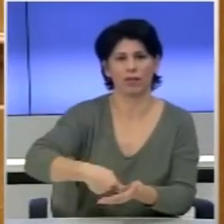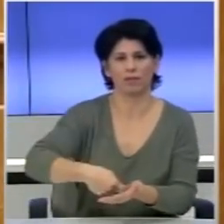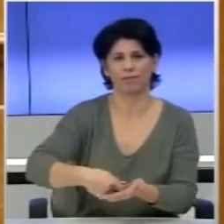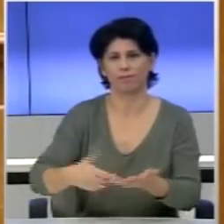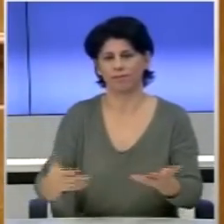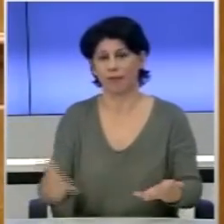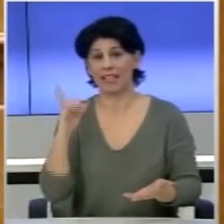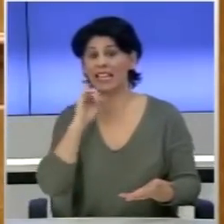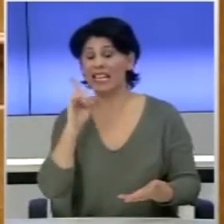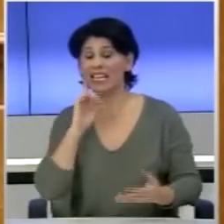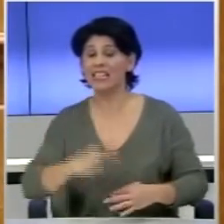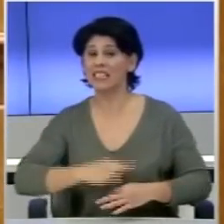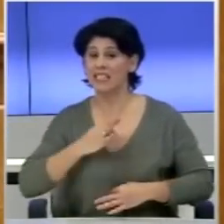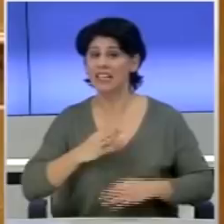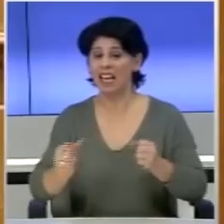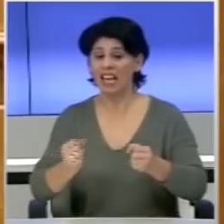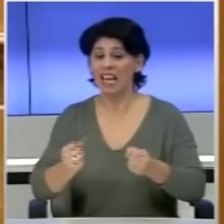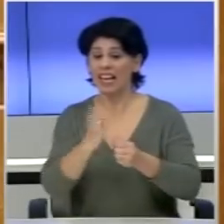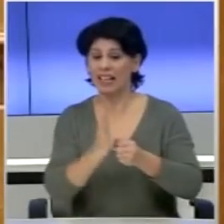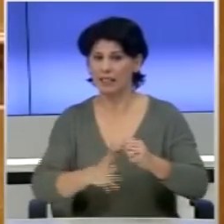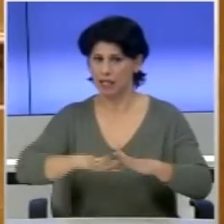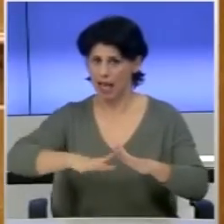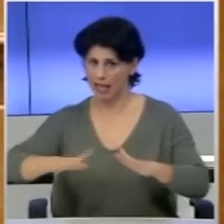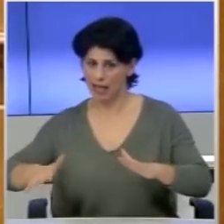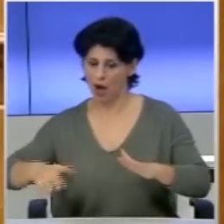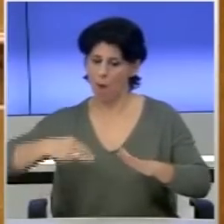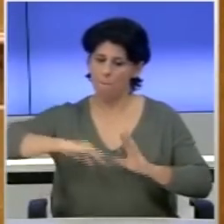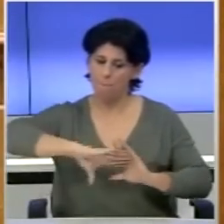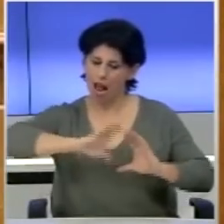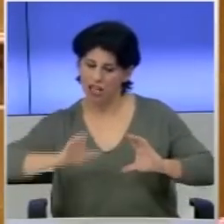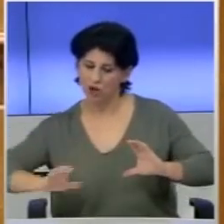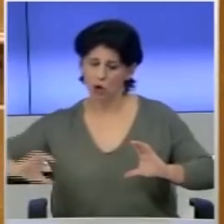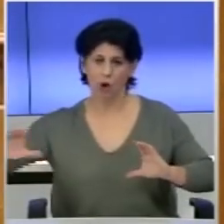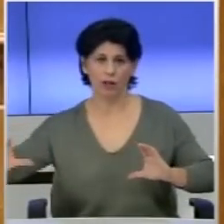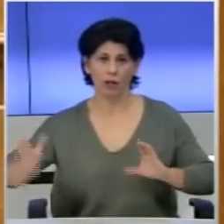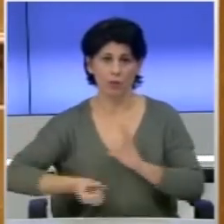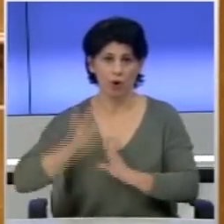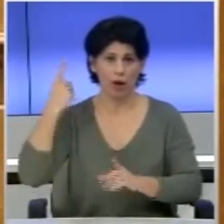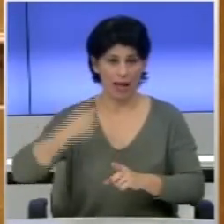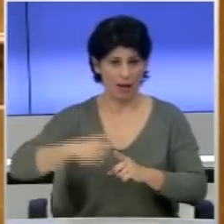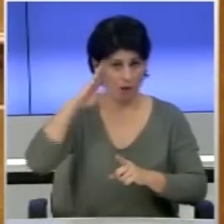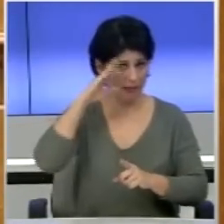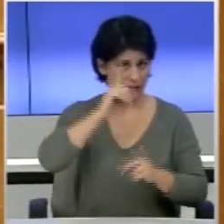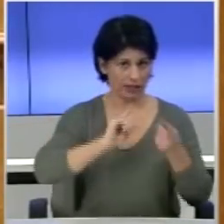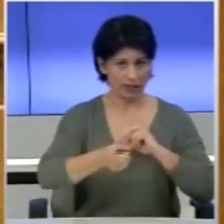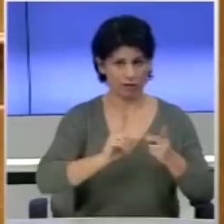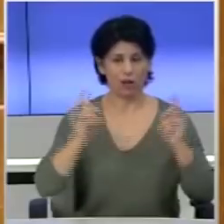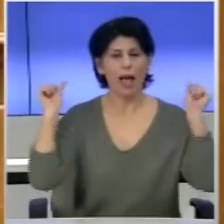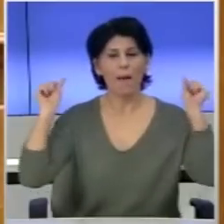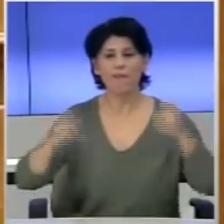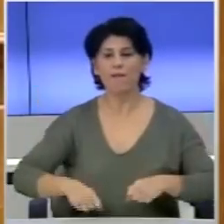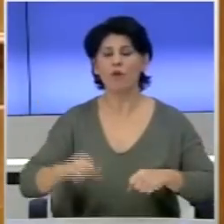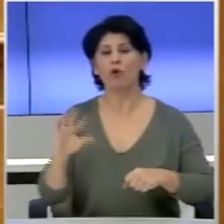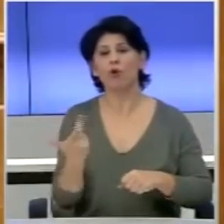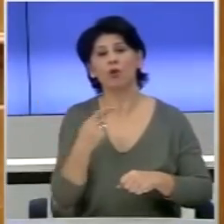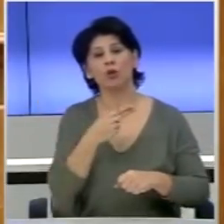Κυρίες και κύριοι, η κρίση στο Αιγαίο, στη Μεσόγειο, η νέα Ελληνοαμερικάνικη συμφωνία επιβεβαιώνουν πως